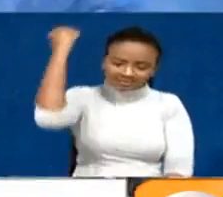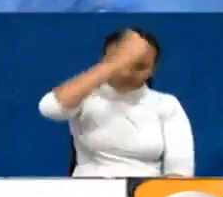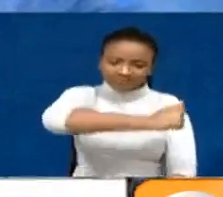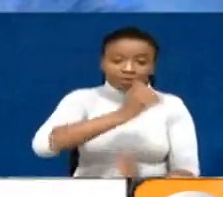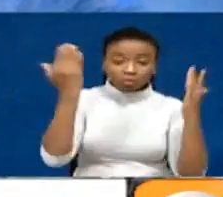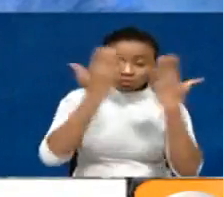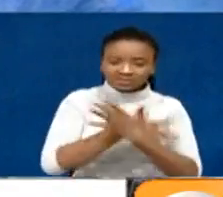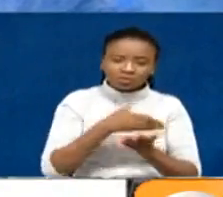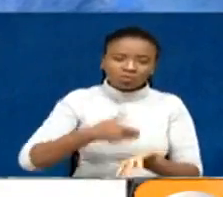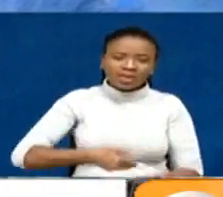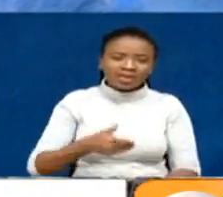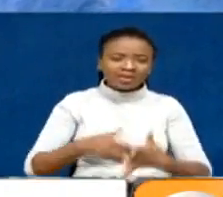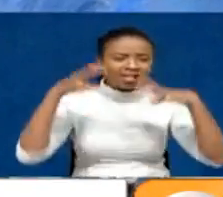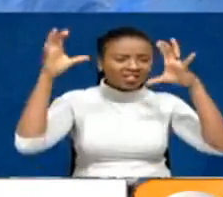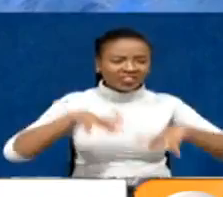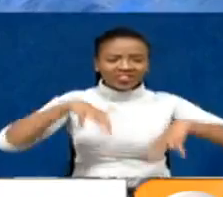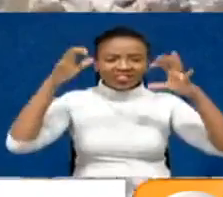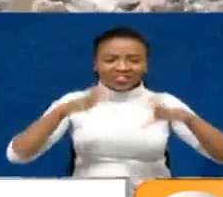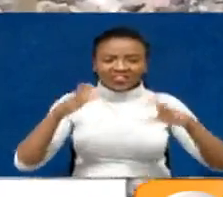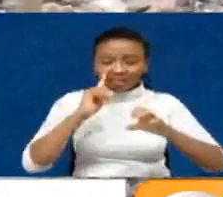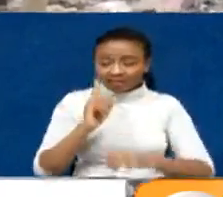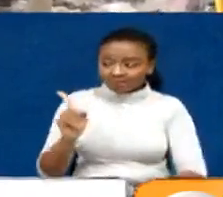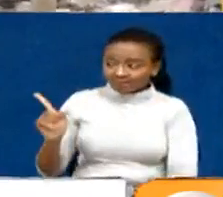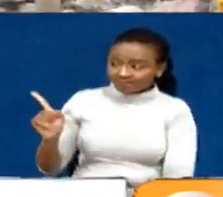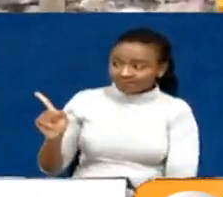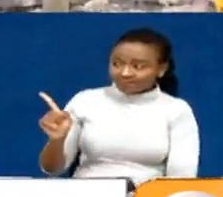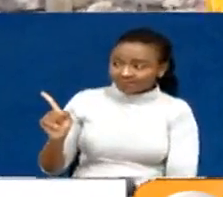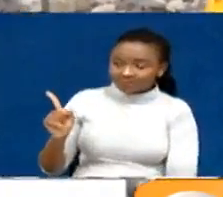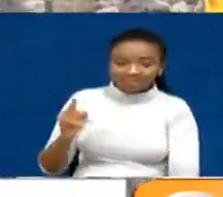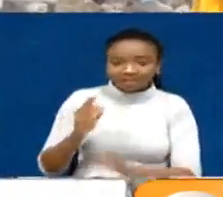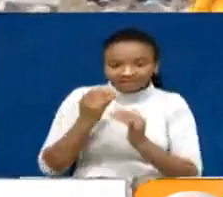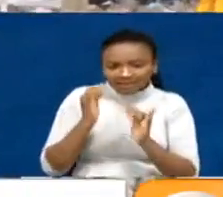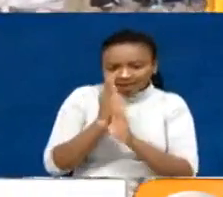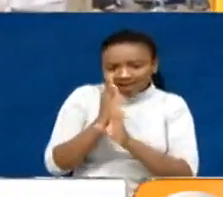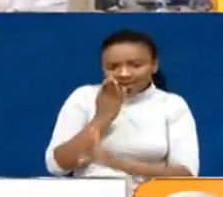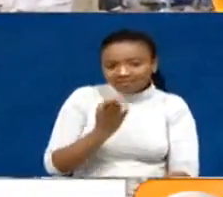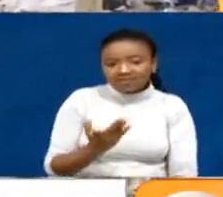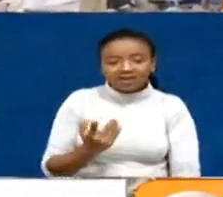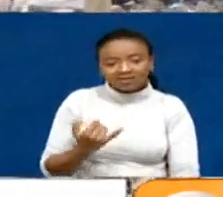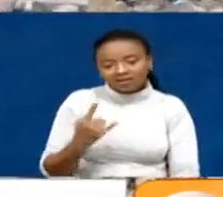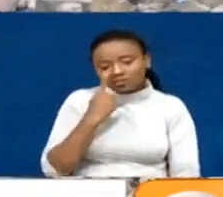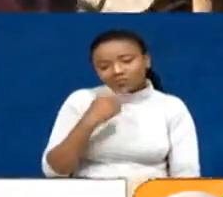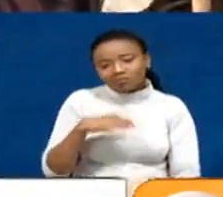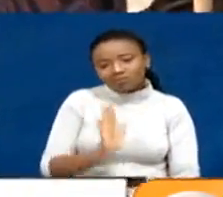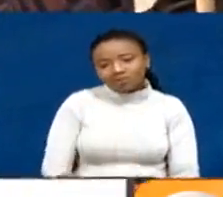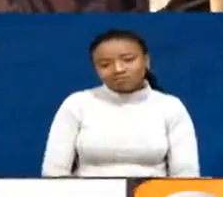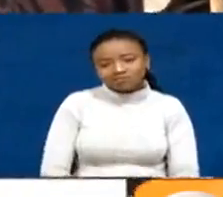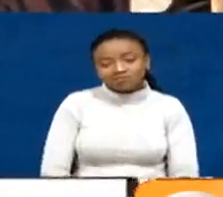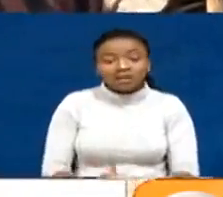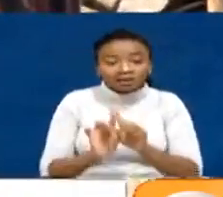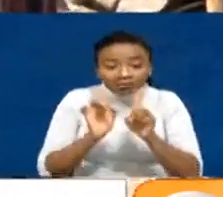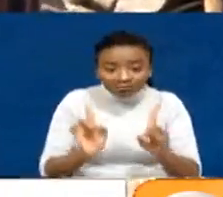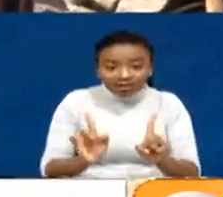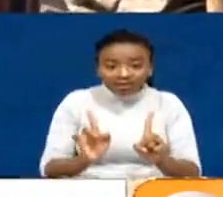iliyonyeshewa usiku wa kuamkia leo, akijistiri ndani ya sehemu hii ambayo sasa imekuwa makazi yake.